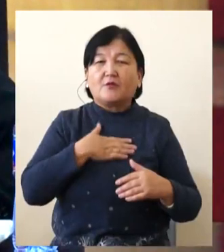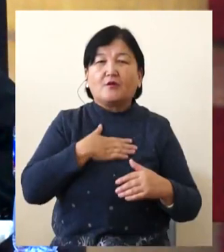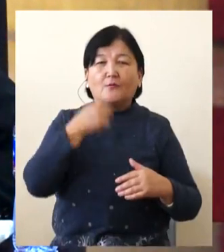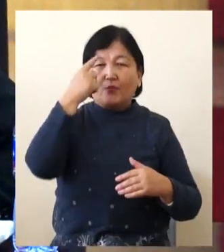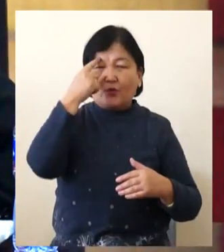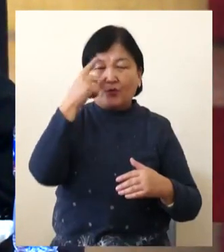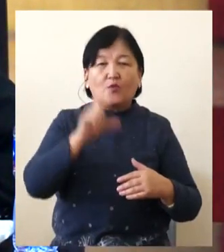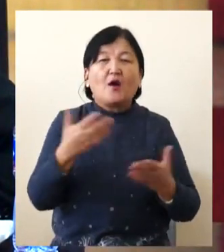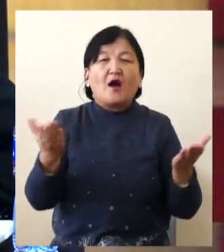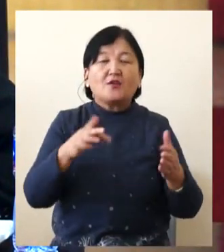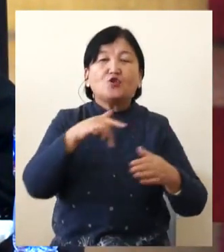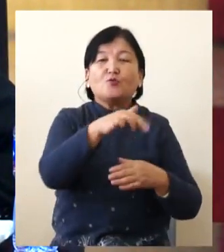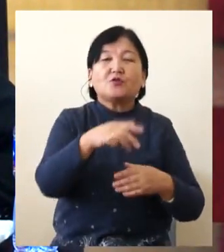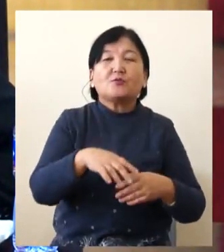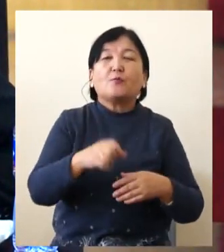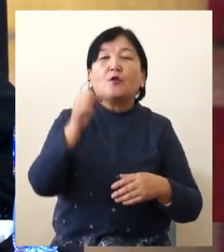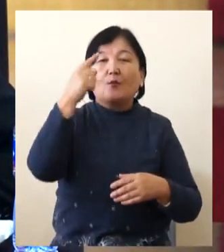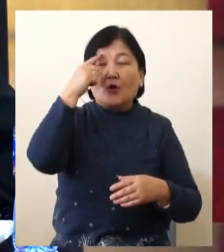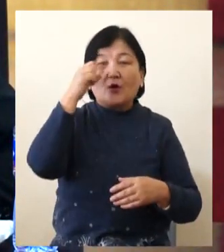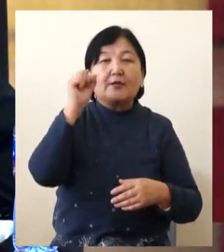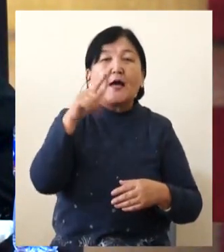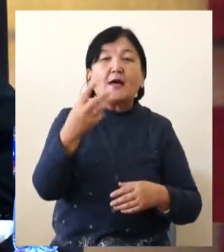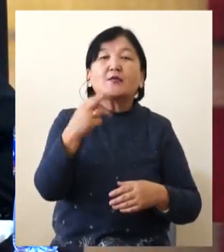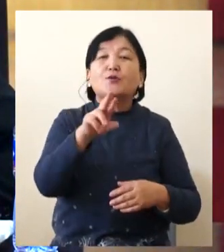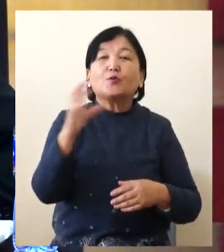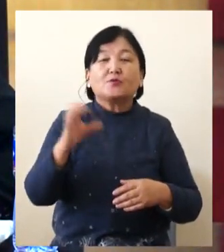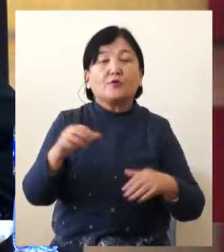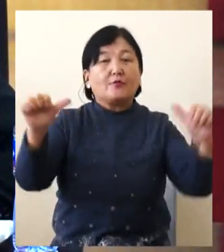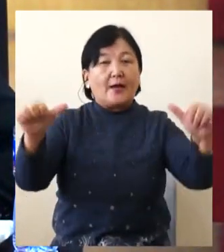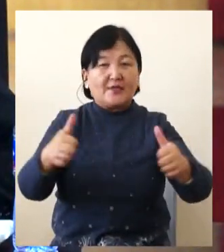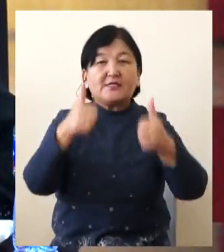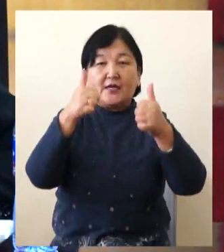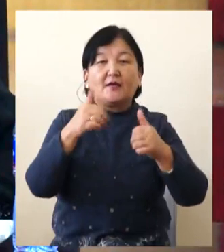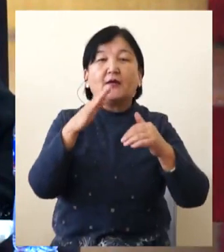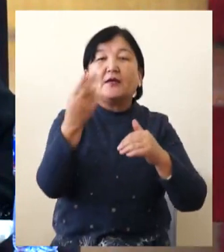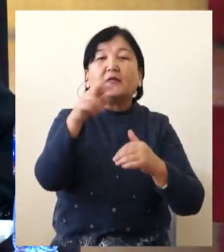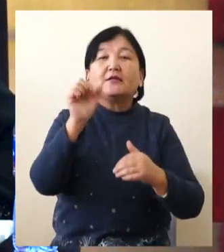авч ижил гэсэн Монгол ах дүү нар. Энэ бол өөртөө асар том давуу тал.